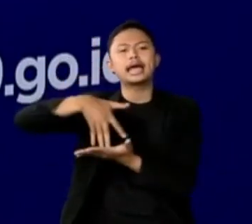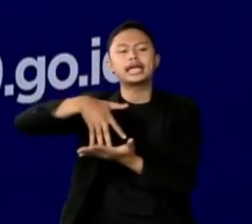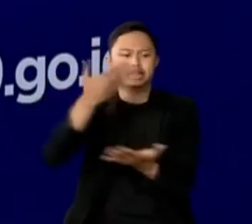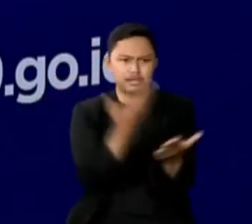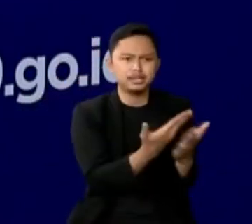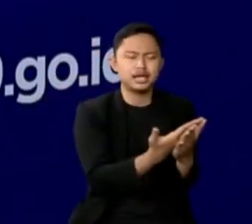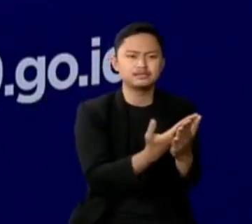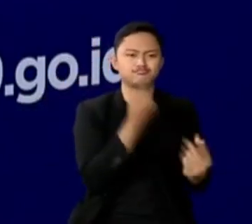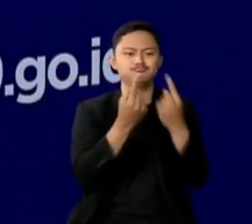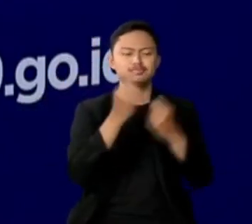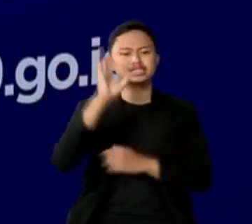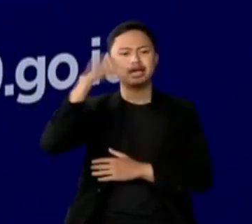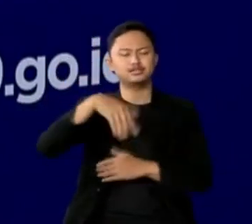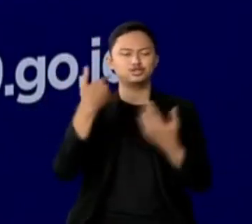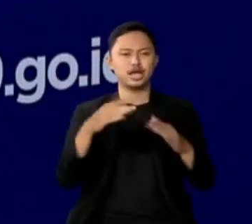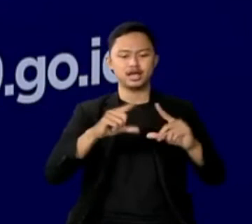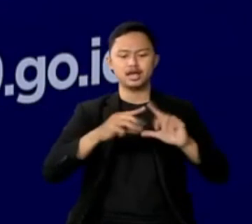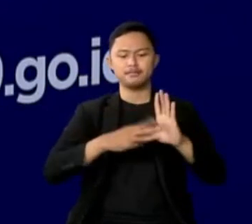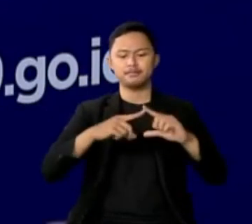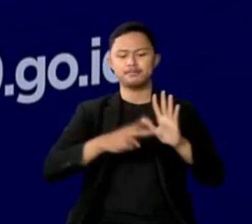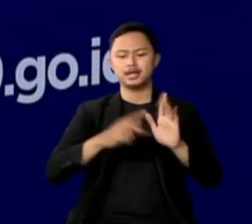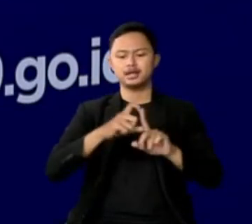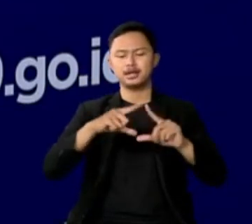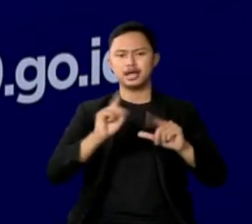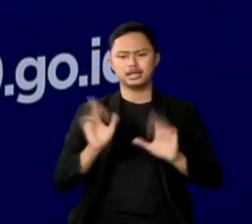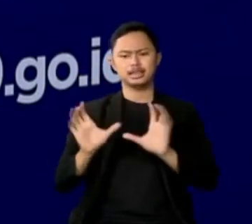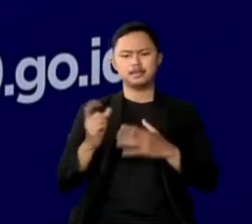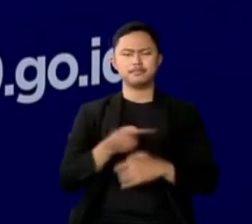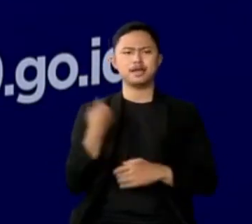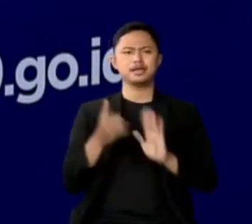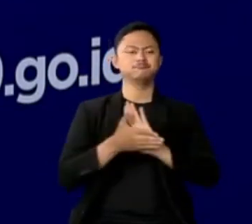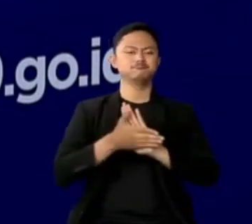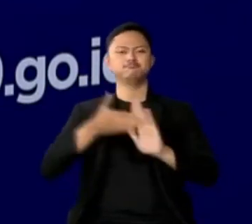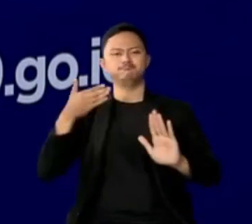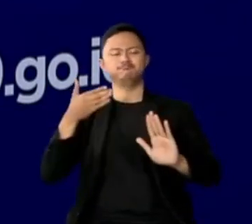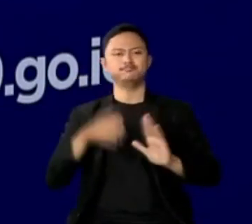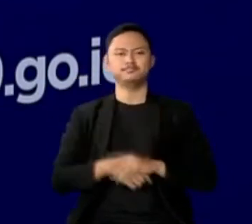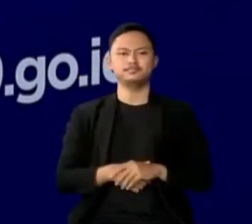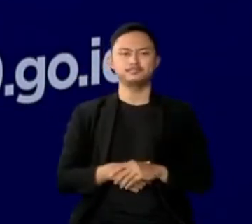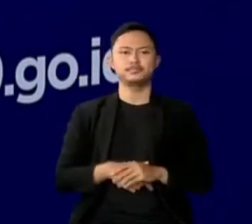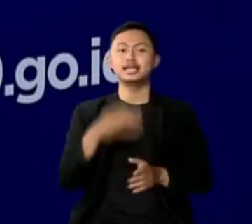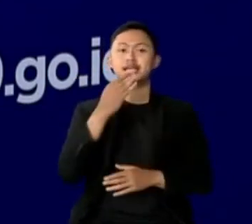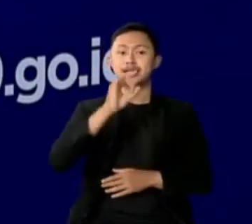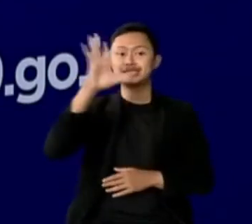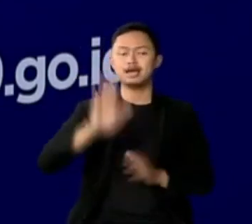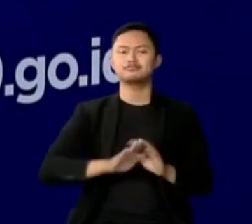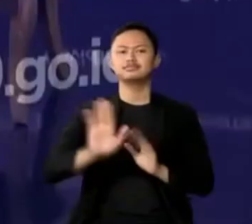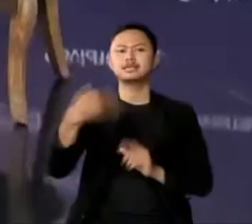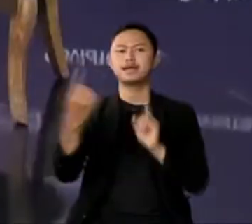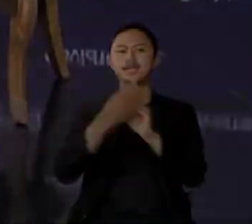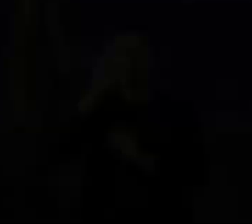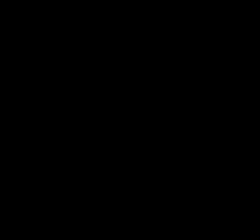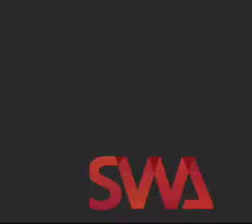terakhir Tokyo kita siang ini saya aman ada slow bersama tim yang bertugas dan juga para pembicara pamit undur diri Selamat siang dan